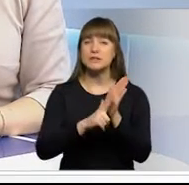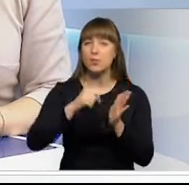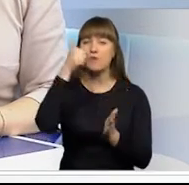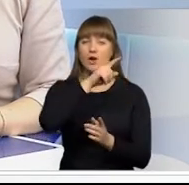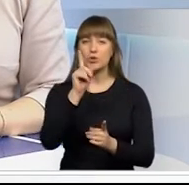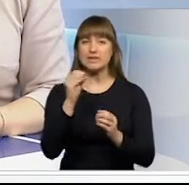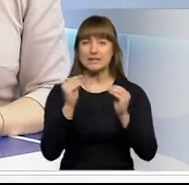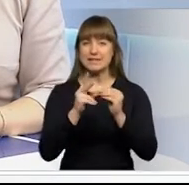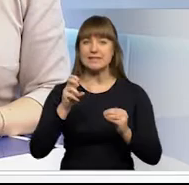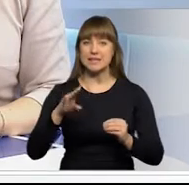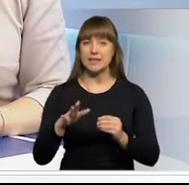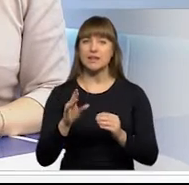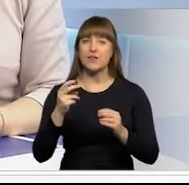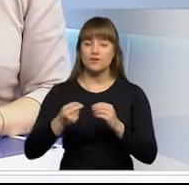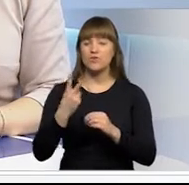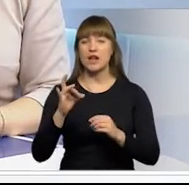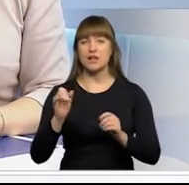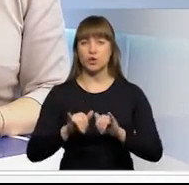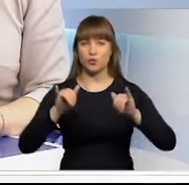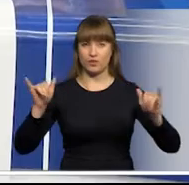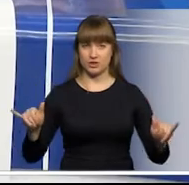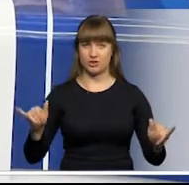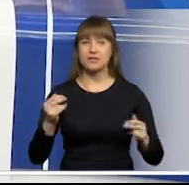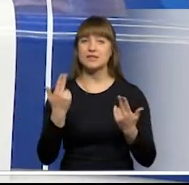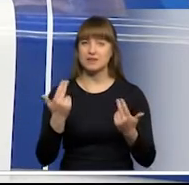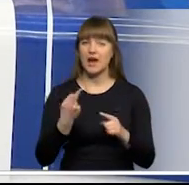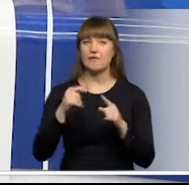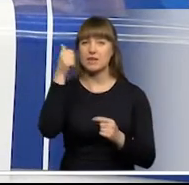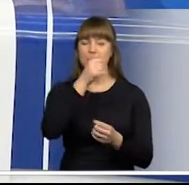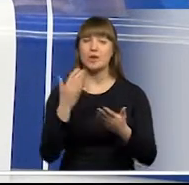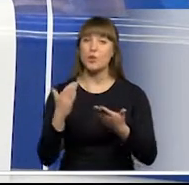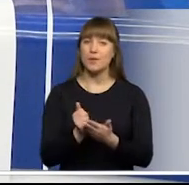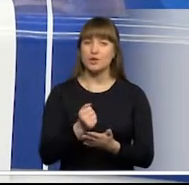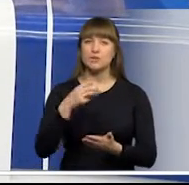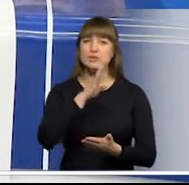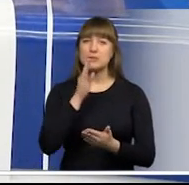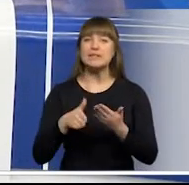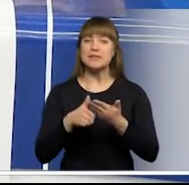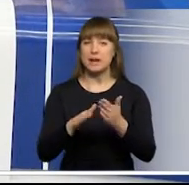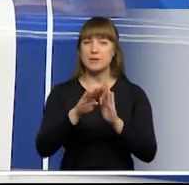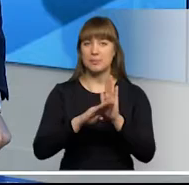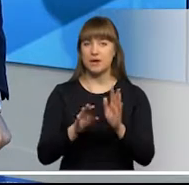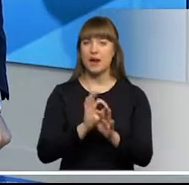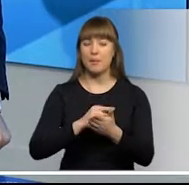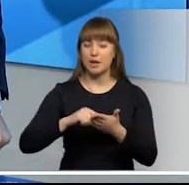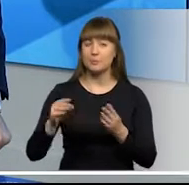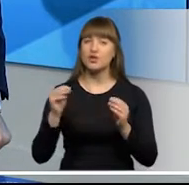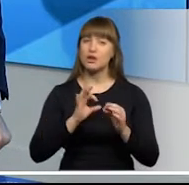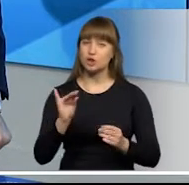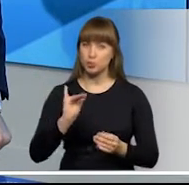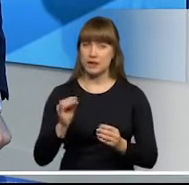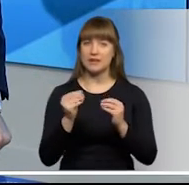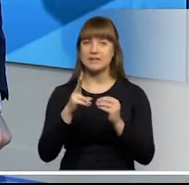он практически в два раза увеличился. Да, в этом году, получается, материнский капитал, программа его отмечает юбилей, десятилетие. И я знаю,